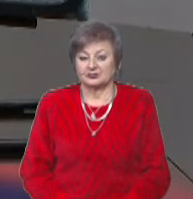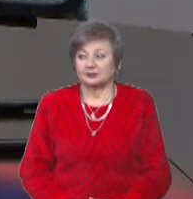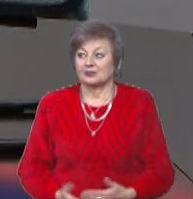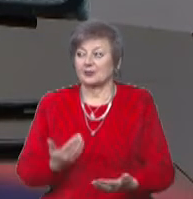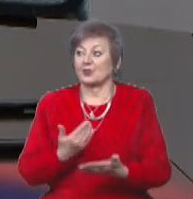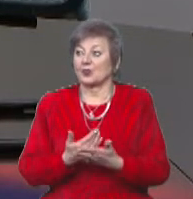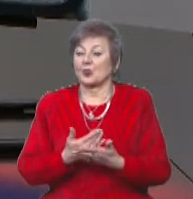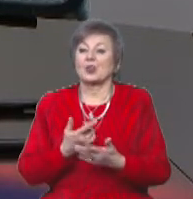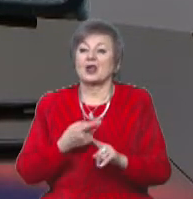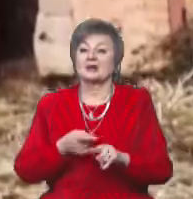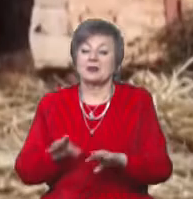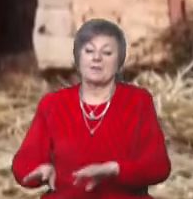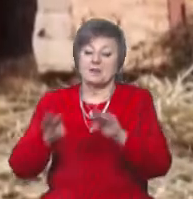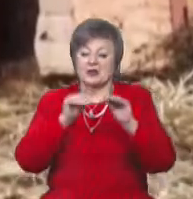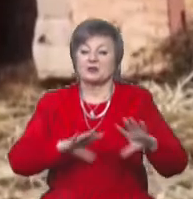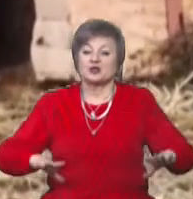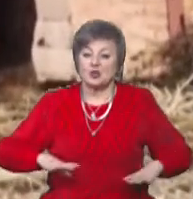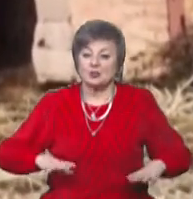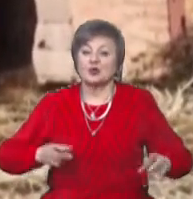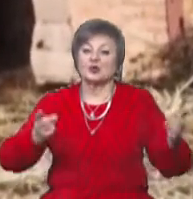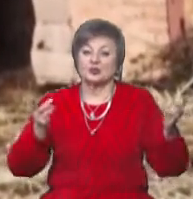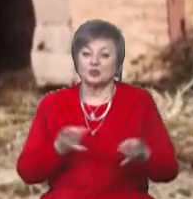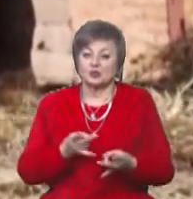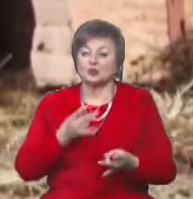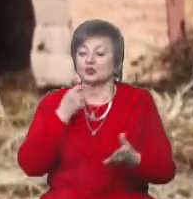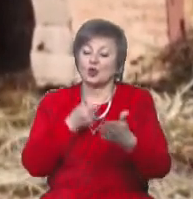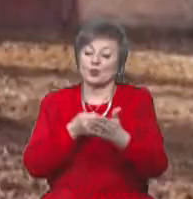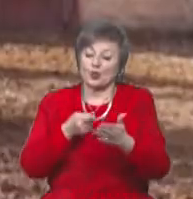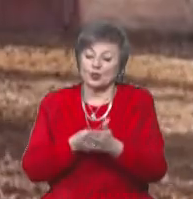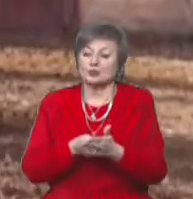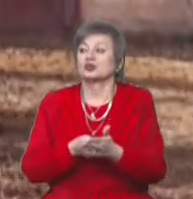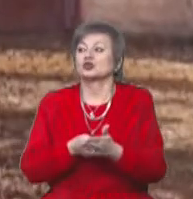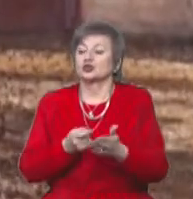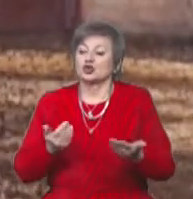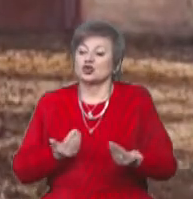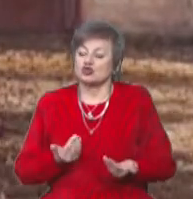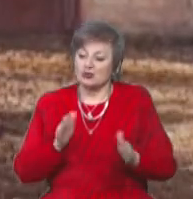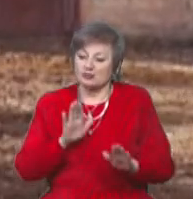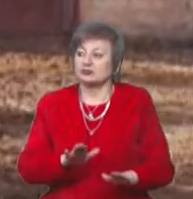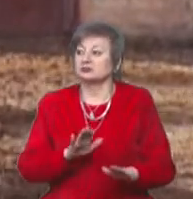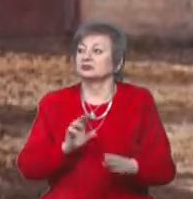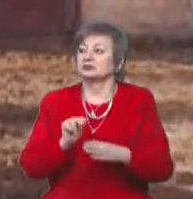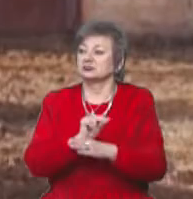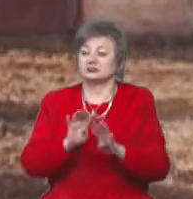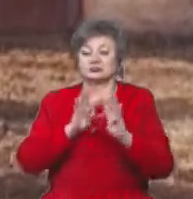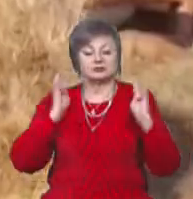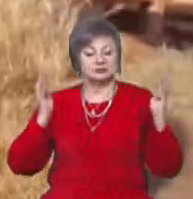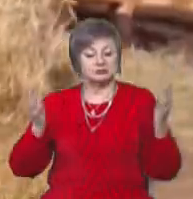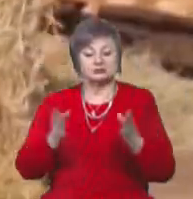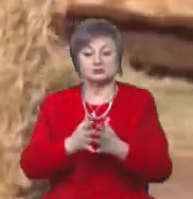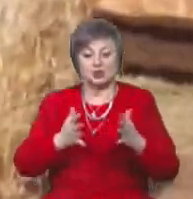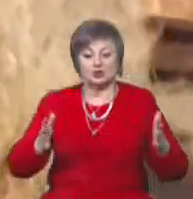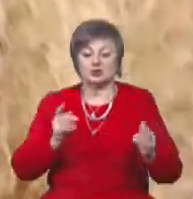Переміщення у спокійне місце тварини тепер потребують належного харчування і умов утримання, зокрема підготовки стаєнь до зимівлі. У цьому